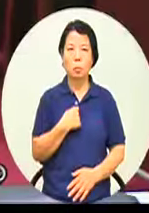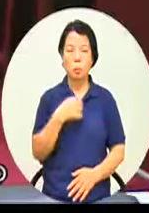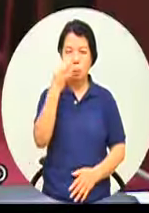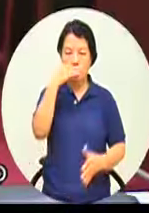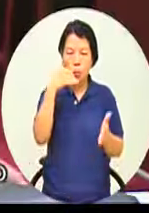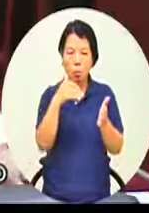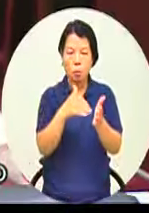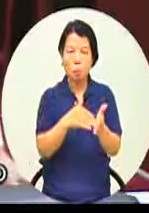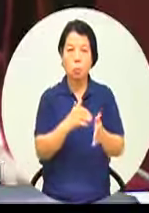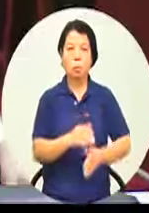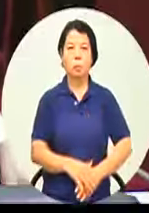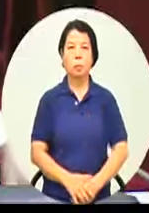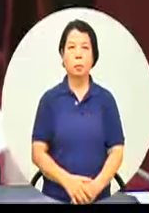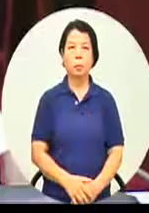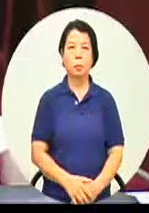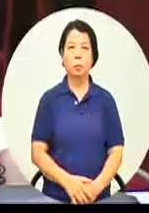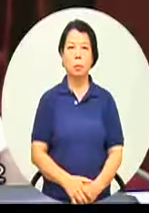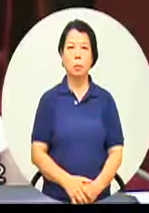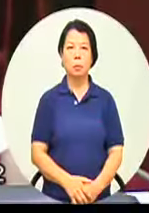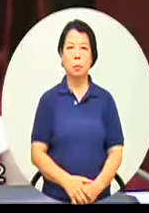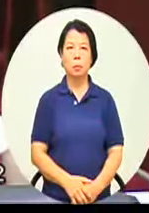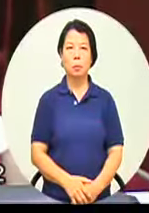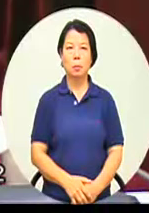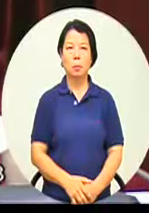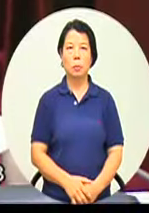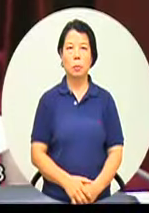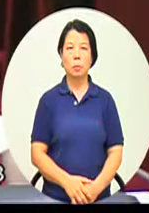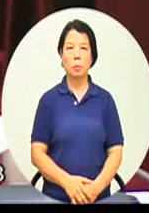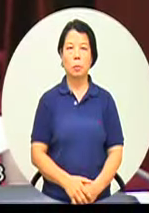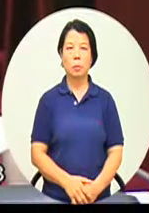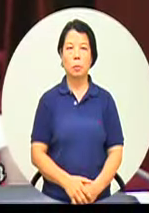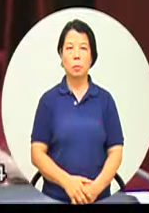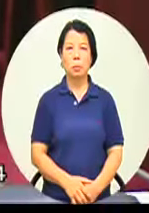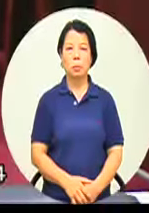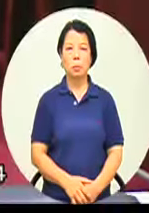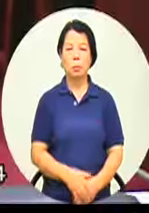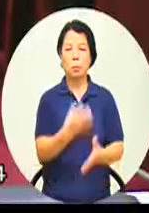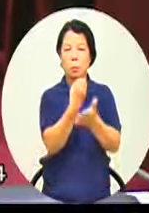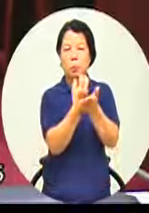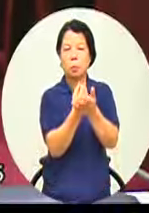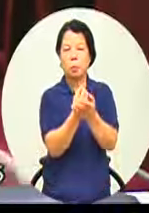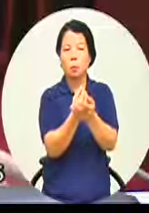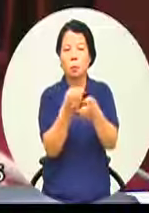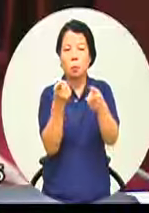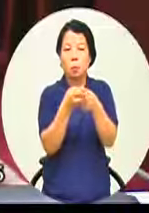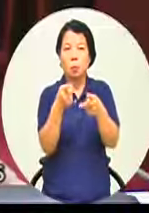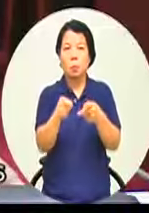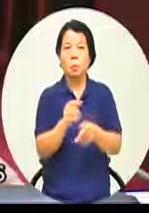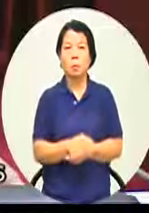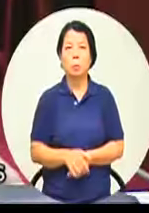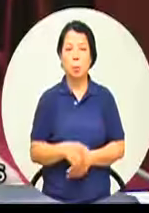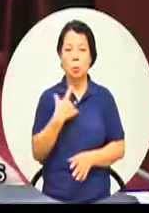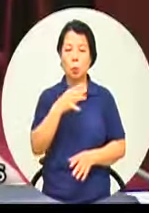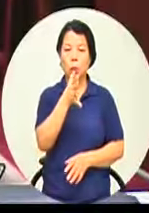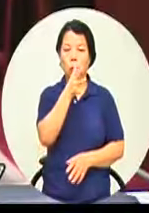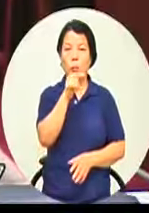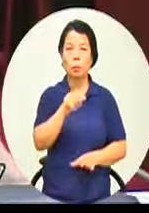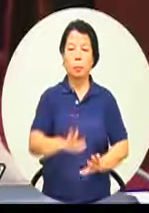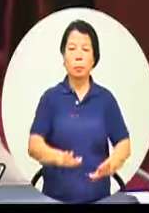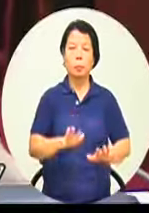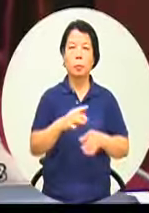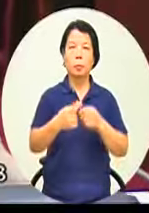们的对不起，因为这个字体可能太多没有放大哈，我用口述就好。那当然在今